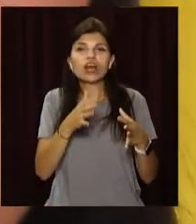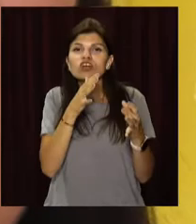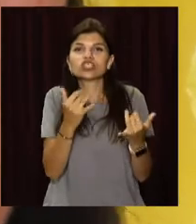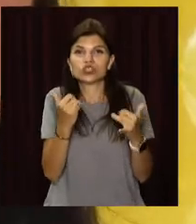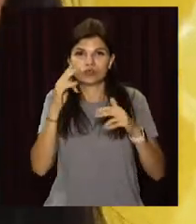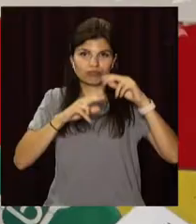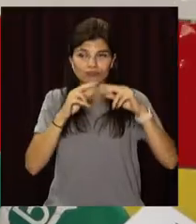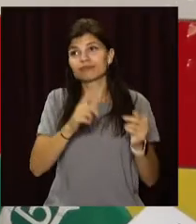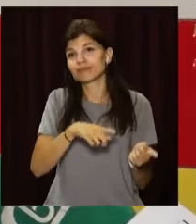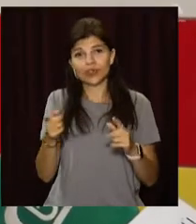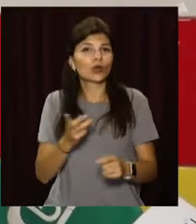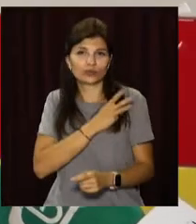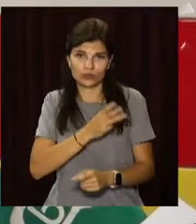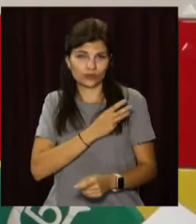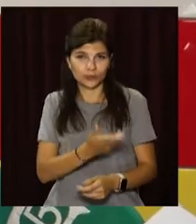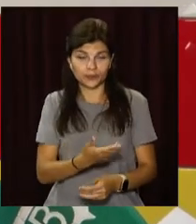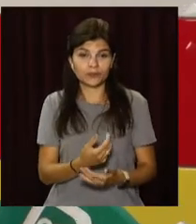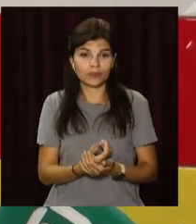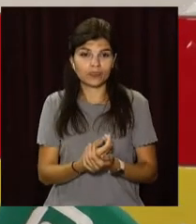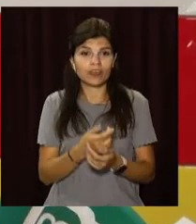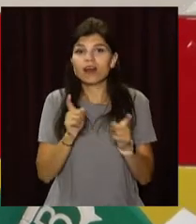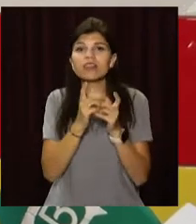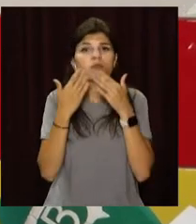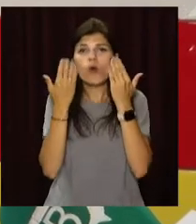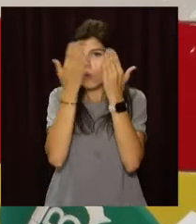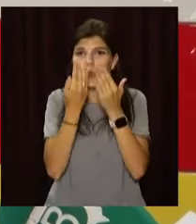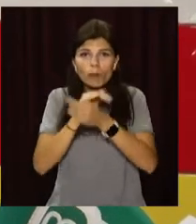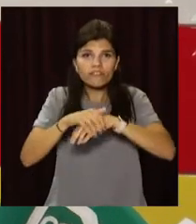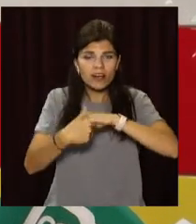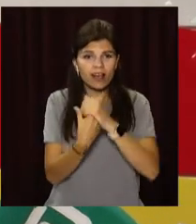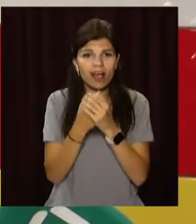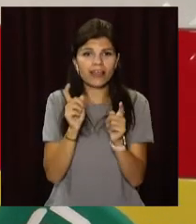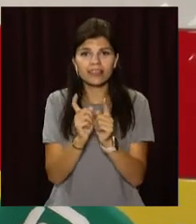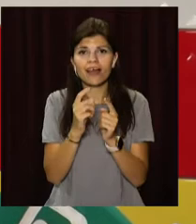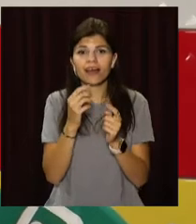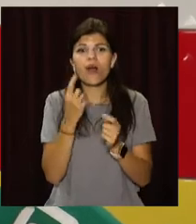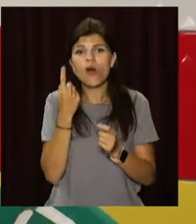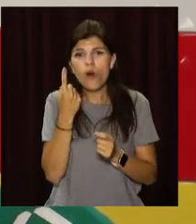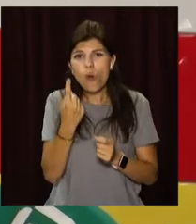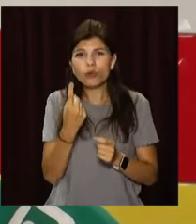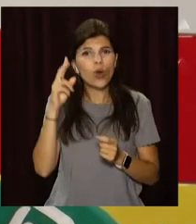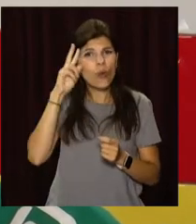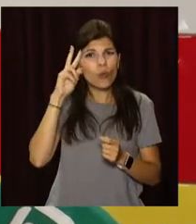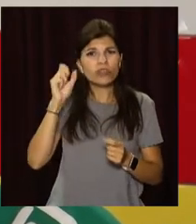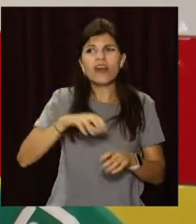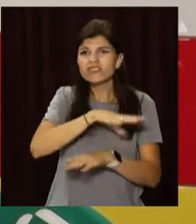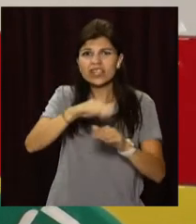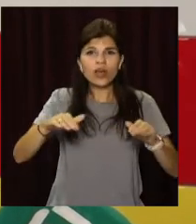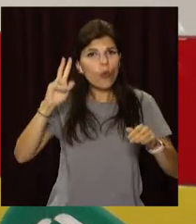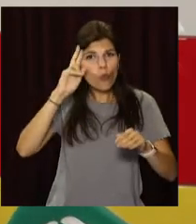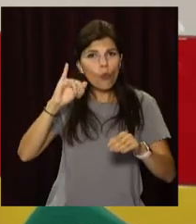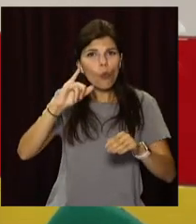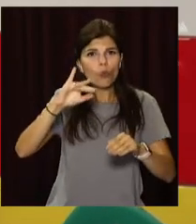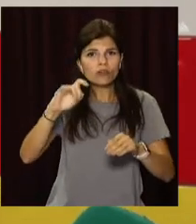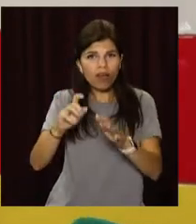сучасну будівлю. Немає таких умивальників, один унітаз на всіх дітей.